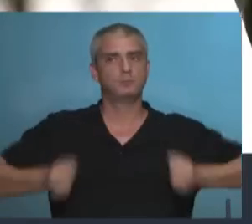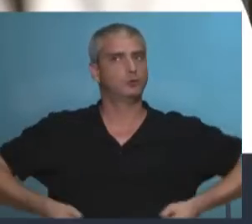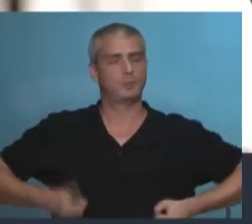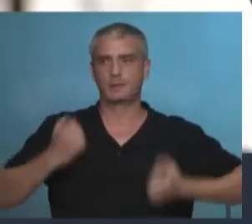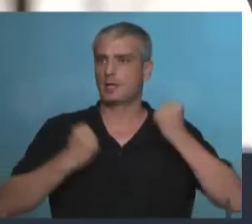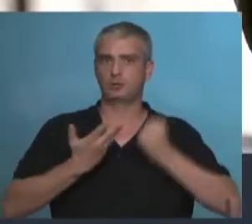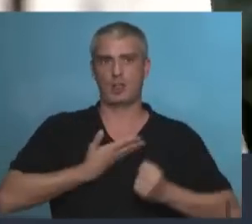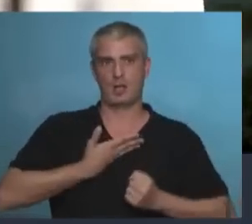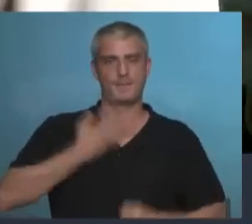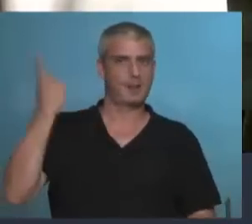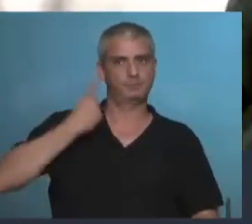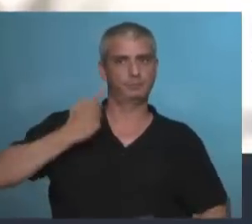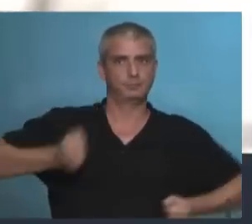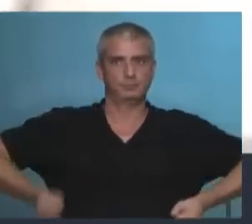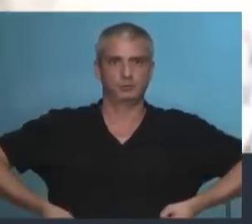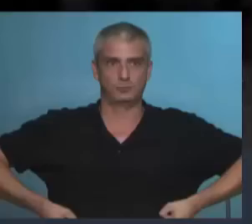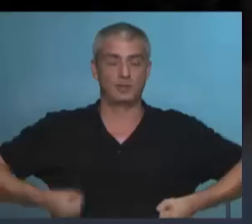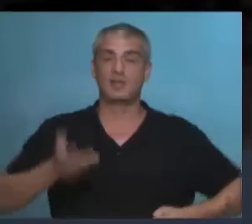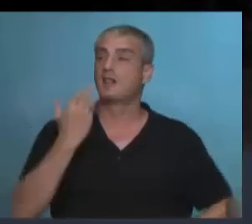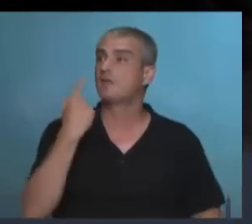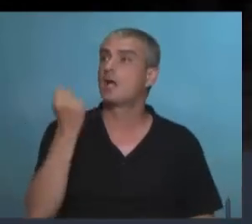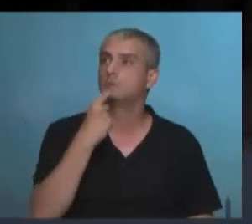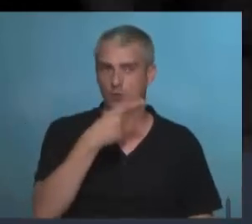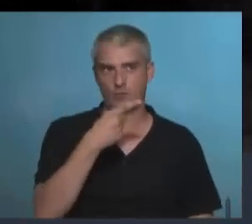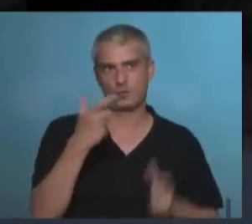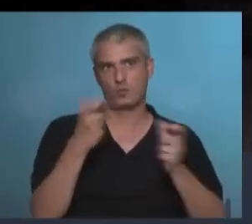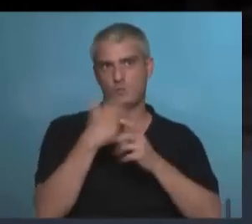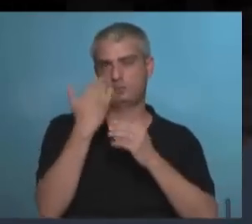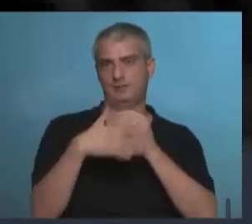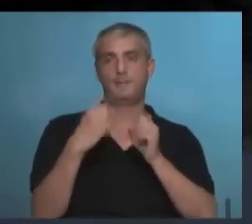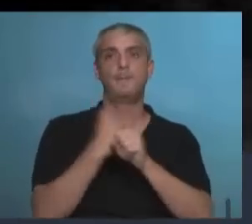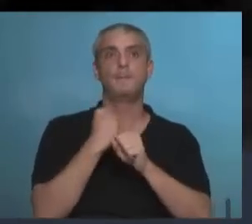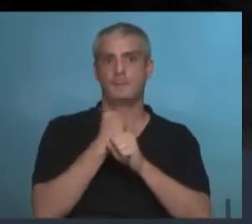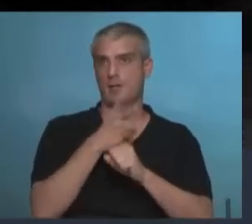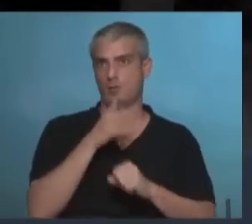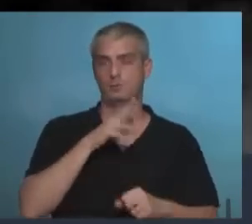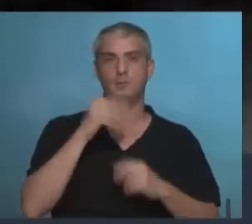מרות. לפני כמה שבועות סיים הגדוד פעילות מבצעית בגבול לבנון.